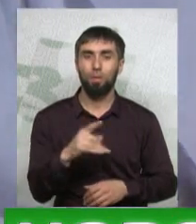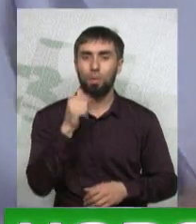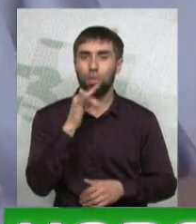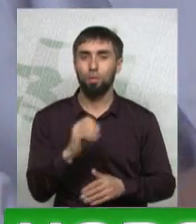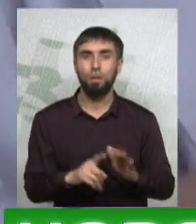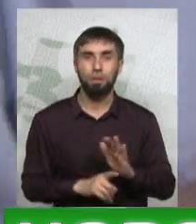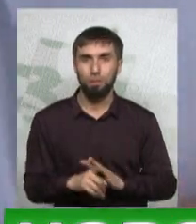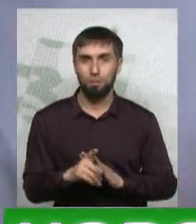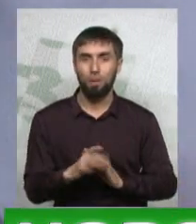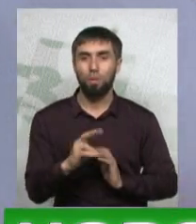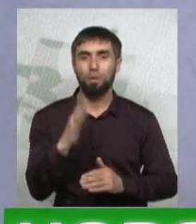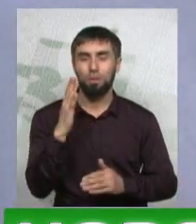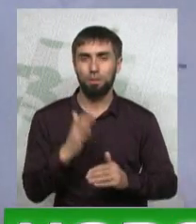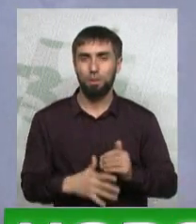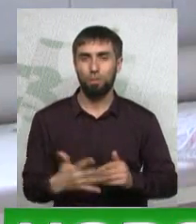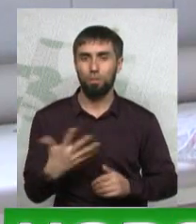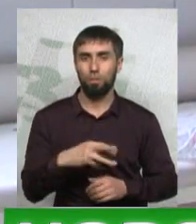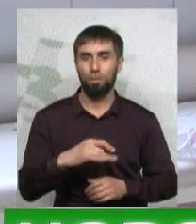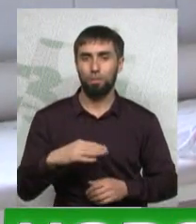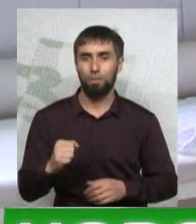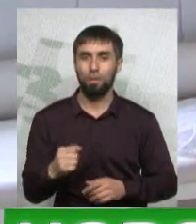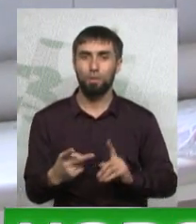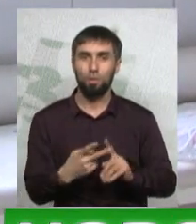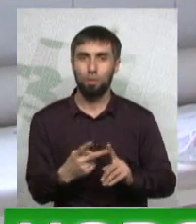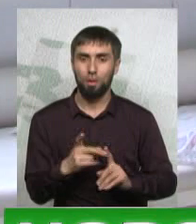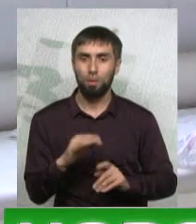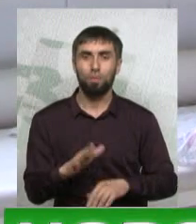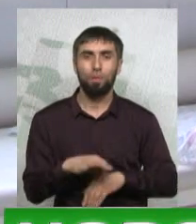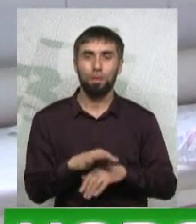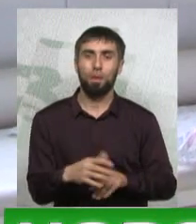уже стартовал. Он закончится 5 марта. Второй этап будет